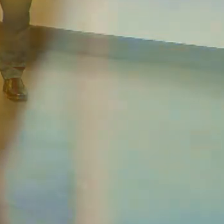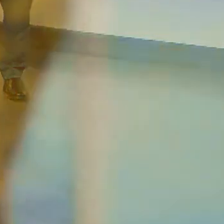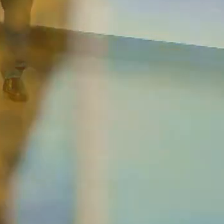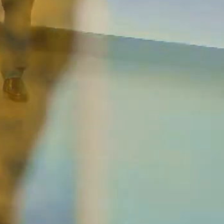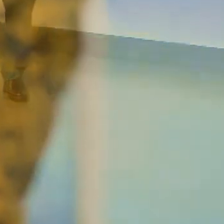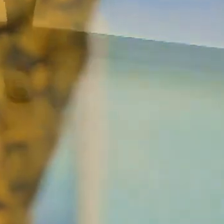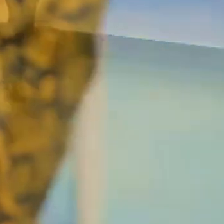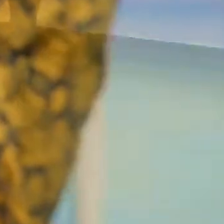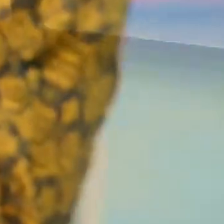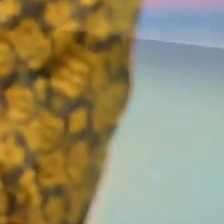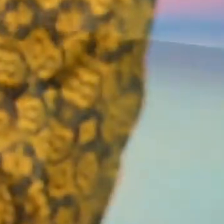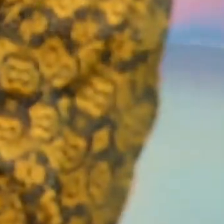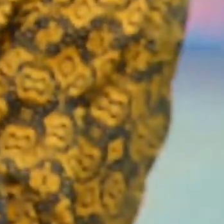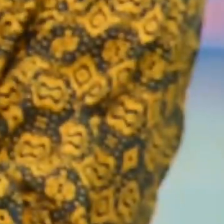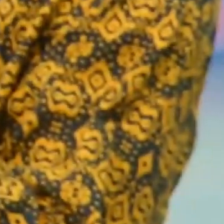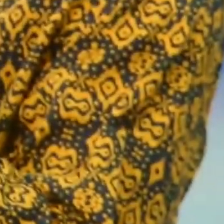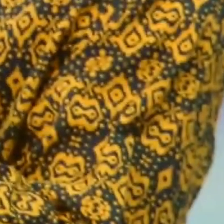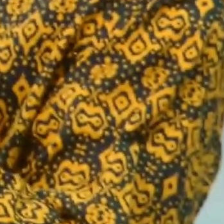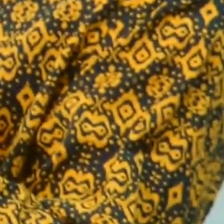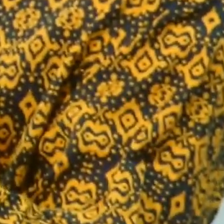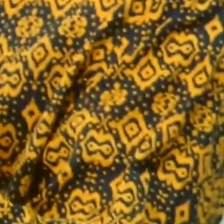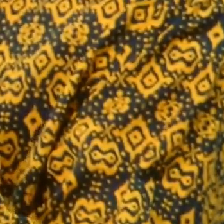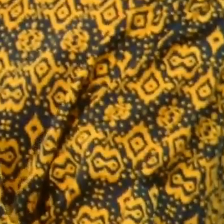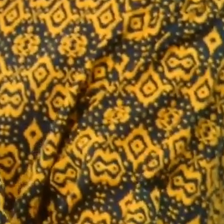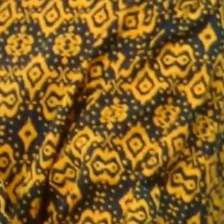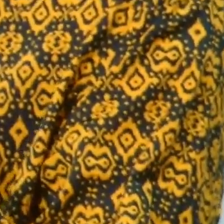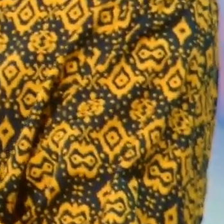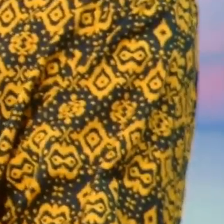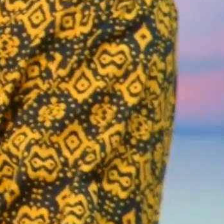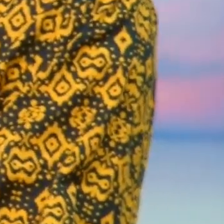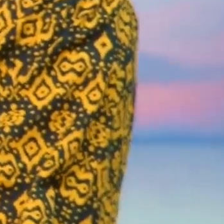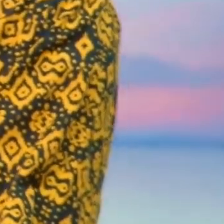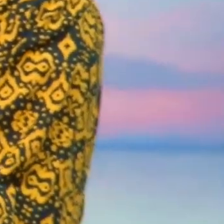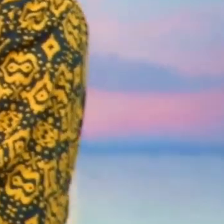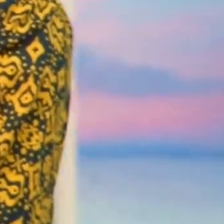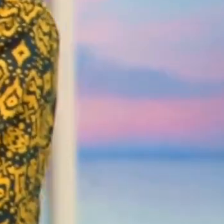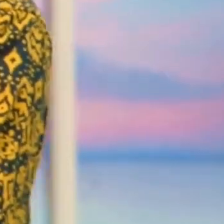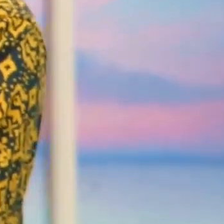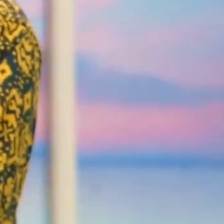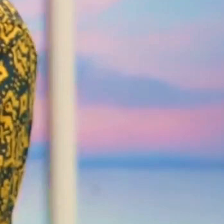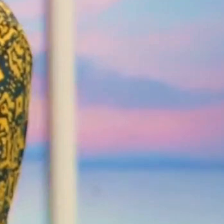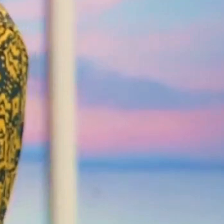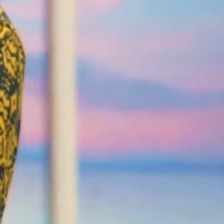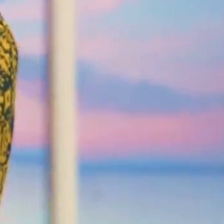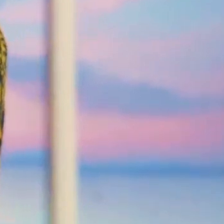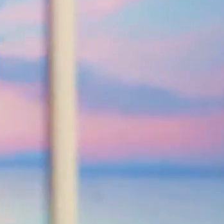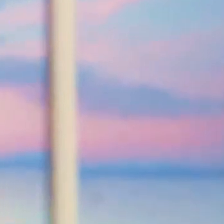hand in hand at the altar, in tears of